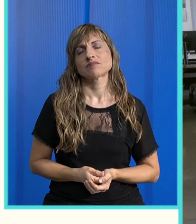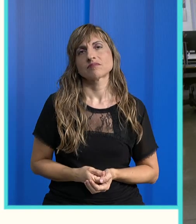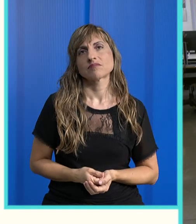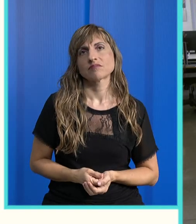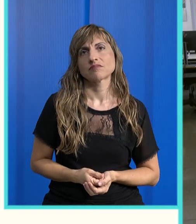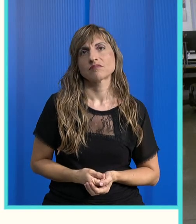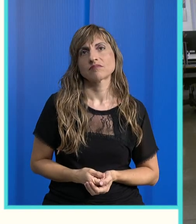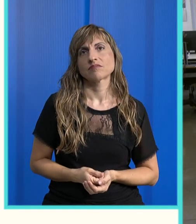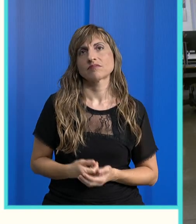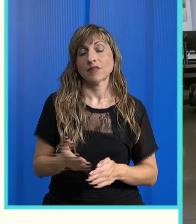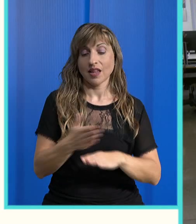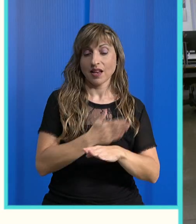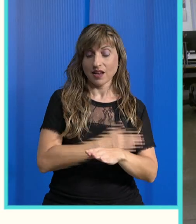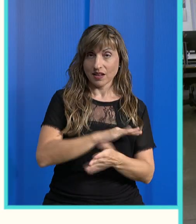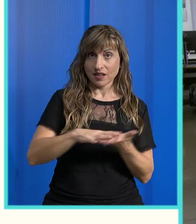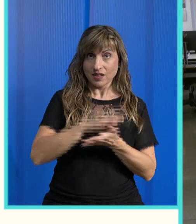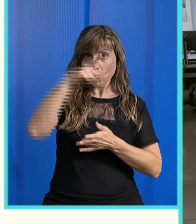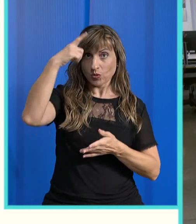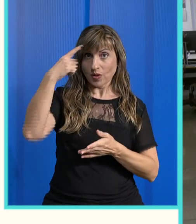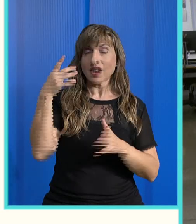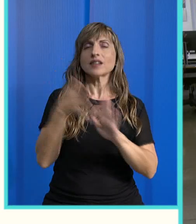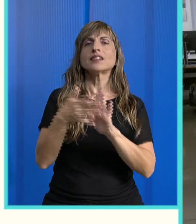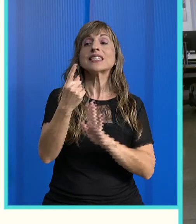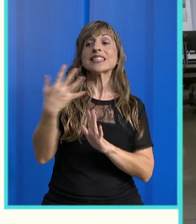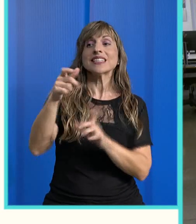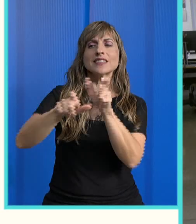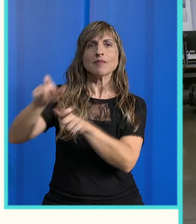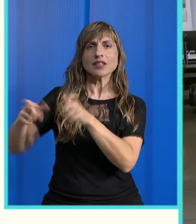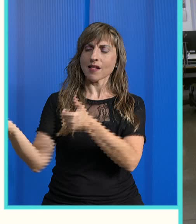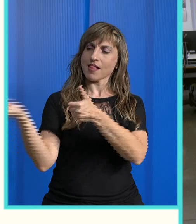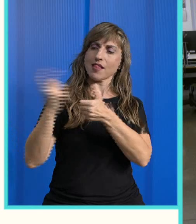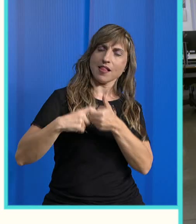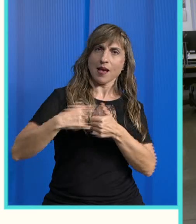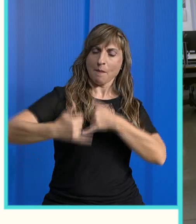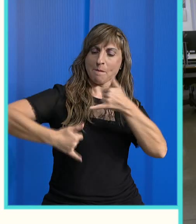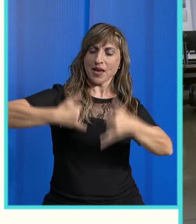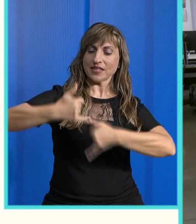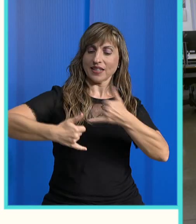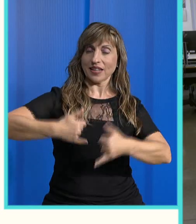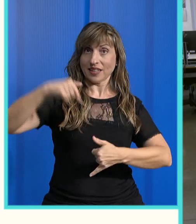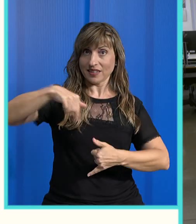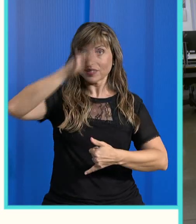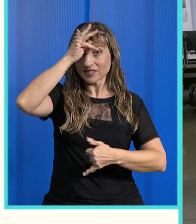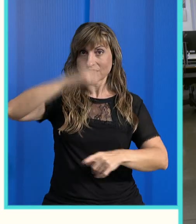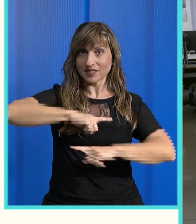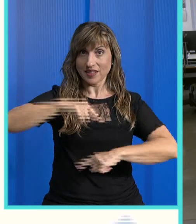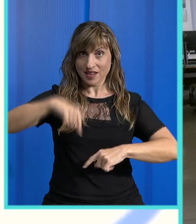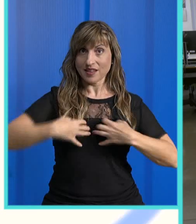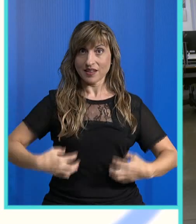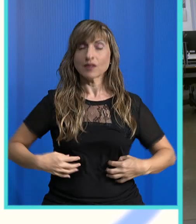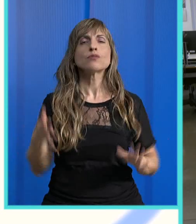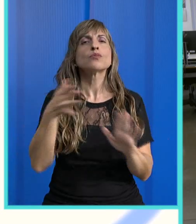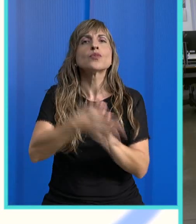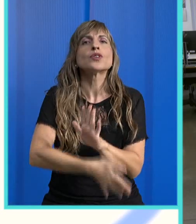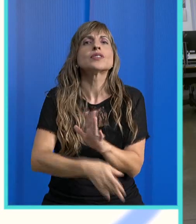I abans d'entrar en plana cultural, els expliquem que una quinzena de persones s'han sumat a la bicicleta d'organitzada aquest diumenge a Badalona amb motiu